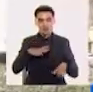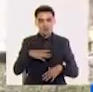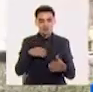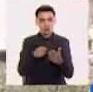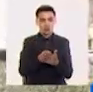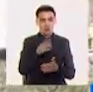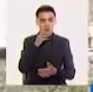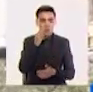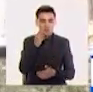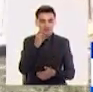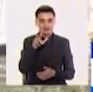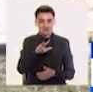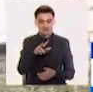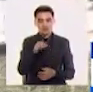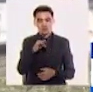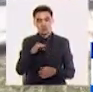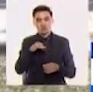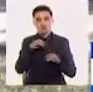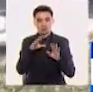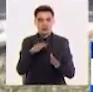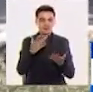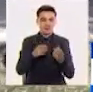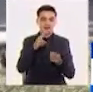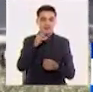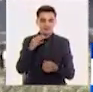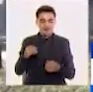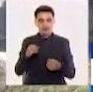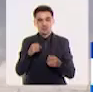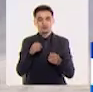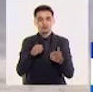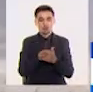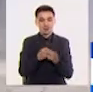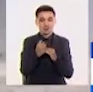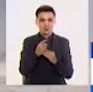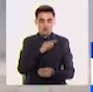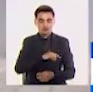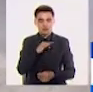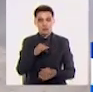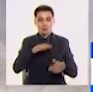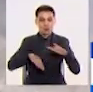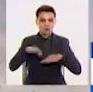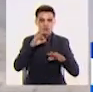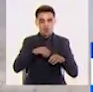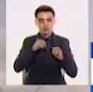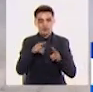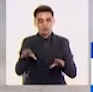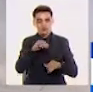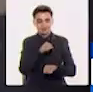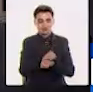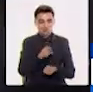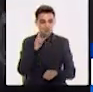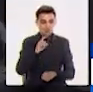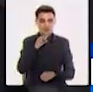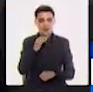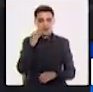дейін, дәмхана сияқты қоғамдық тамақтану орындары түнгі 11-ге дейін жұмыс істейді. Сондай-ақ бассейндер мен субұрқақтардың жұмысы тоқтатылған. Қазір